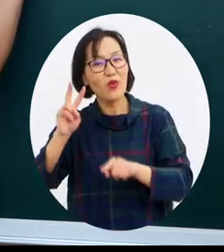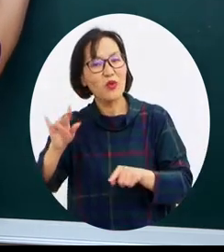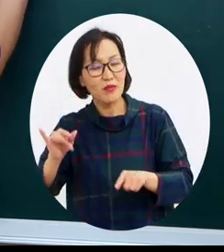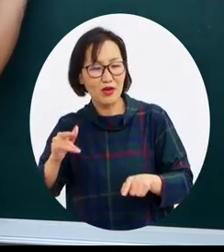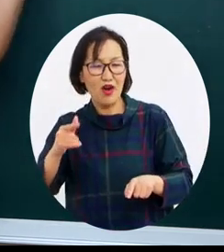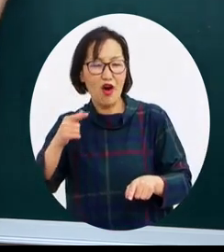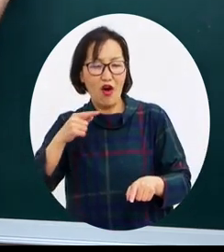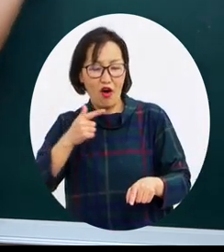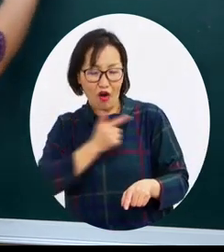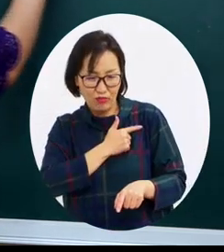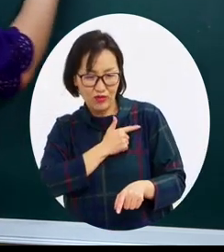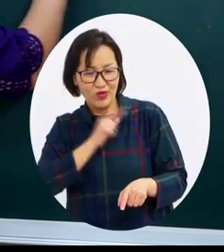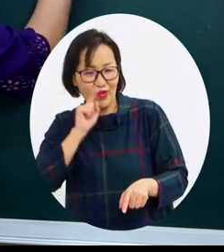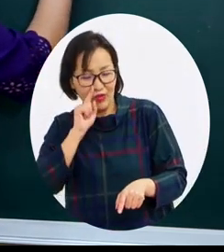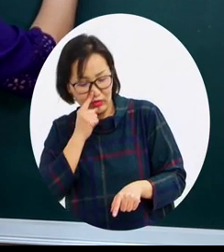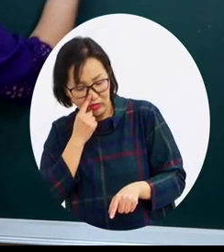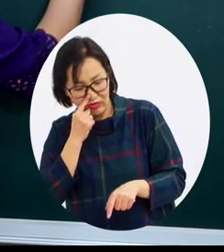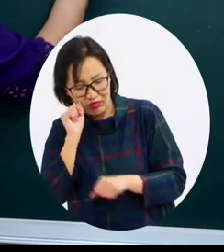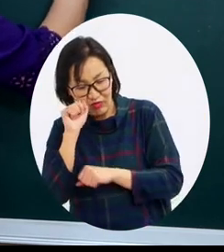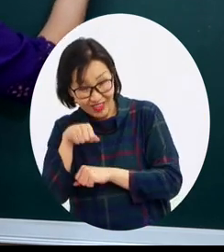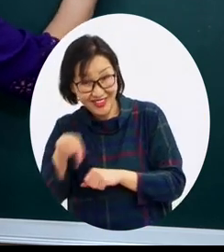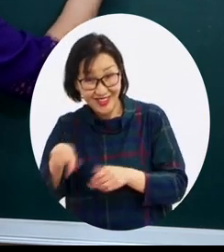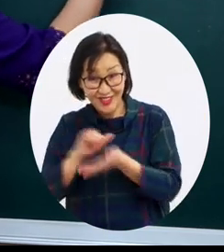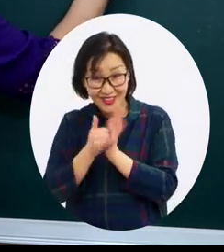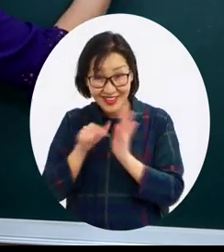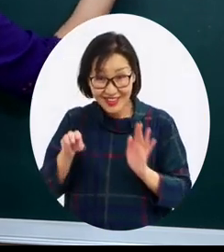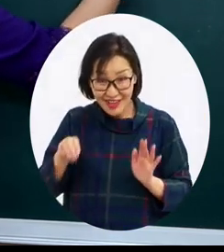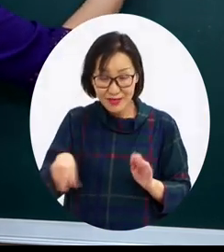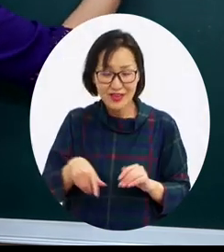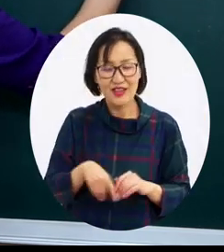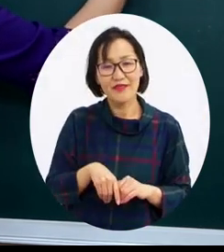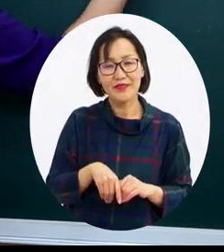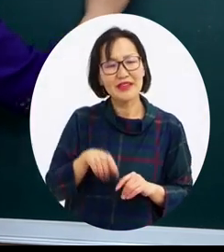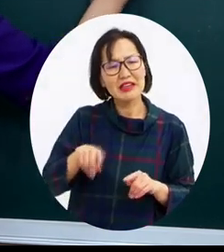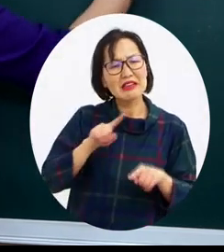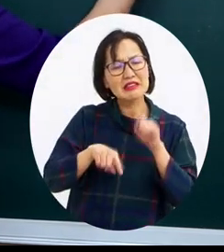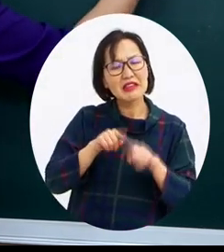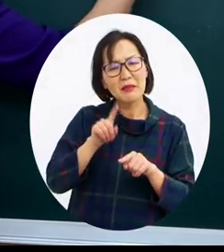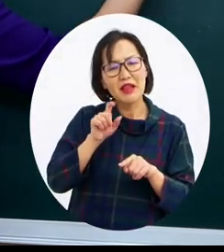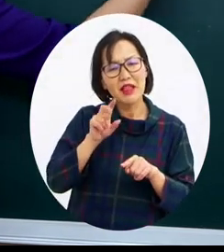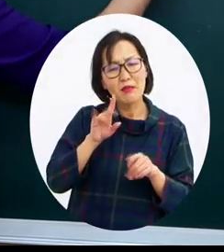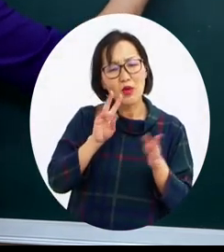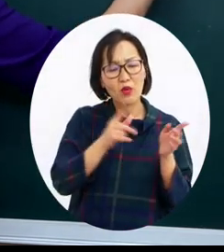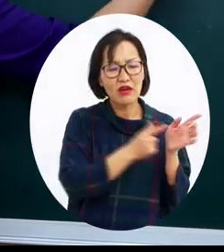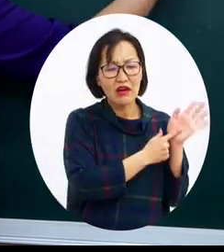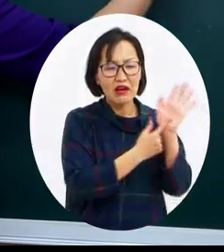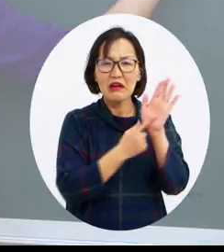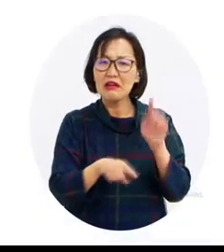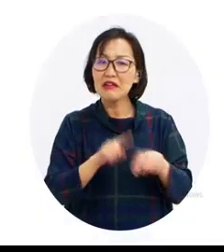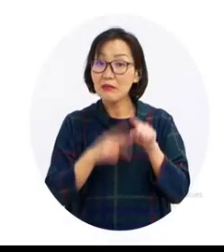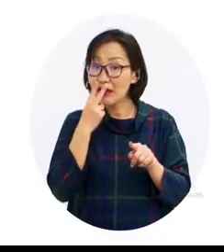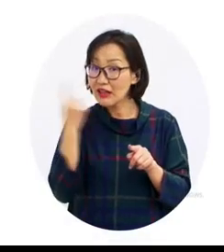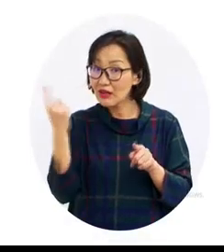гомдож гонихыг хэлэх юм тийм ээ. За тэгвэл үүн дээр багш нь ямар хилц дутаа үг авсан гэж бодож байна та